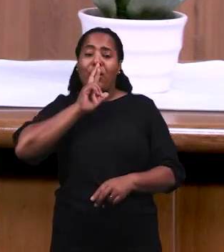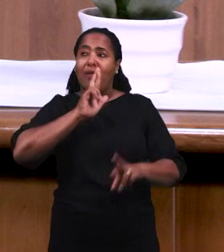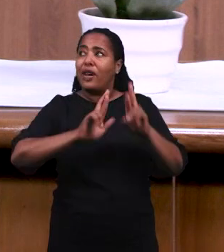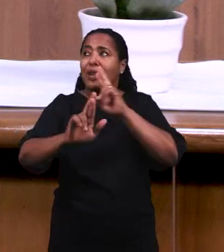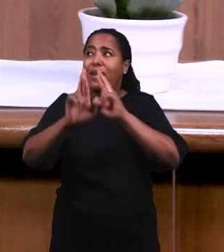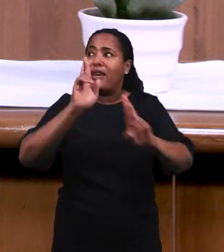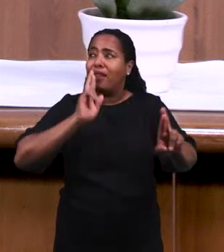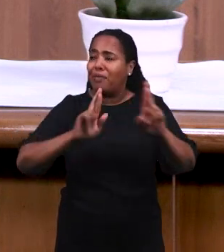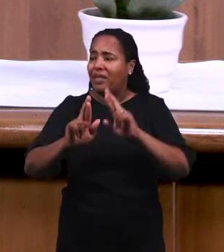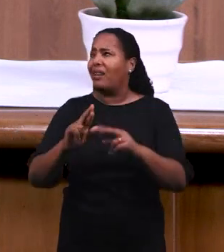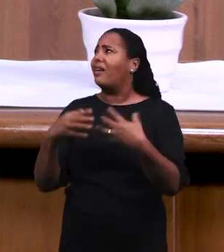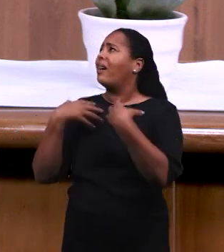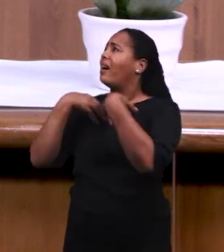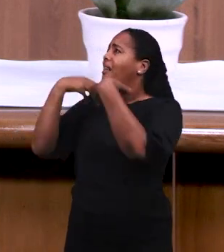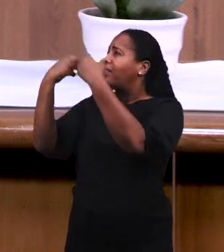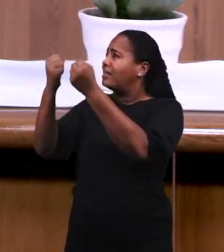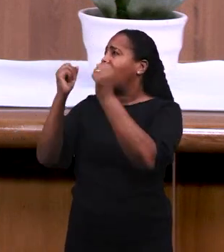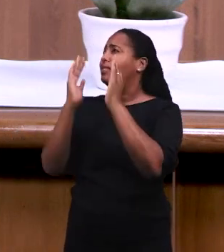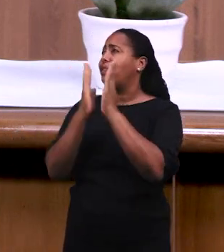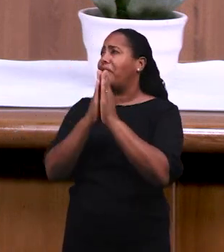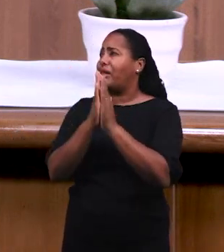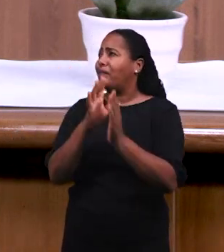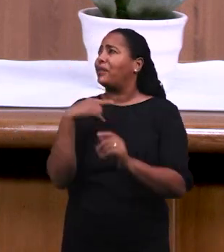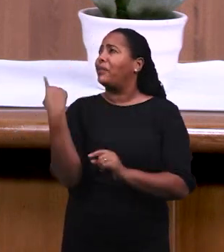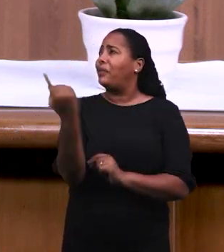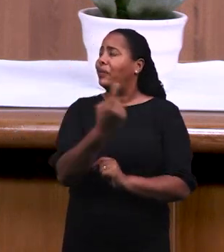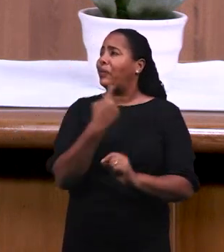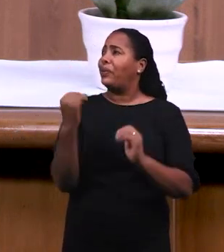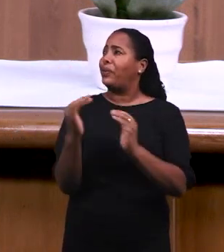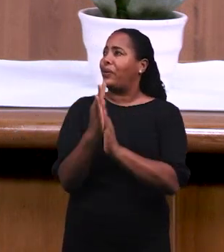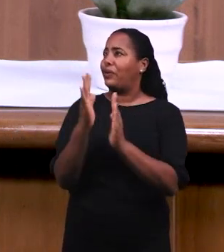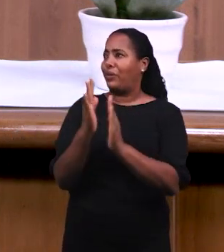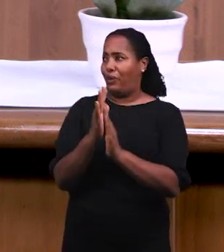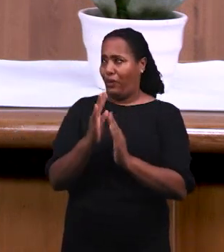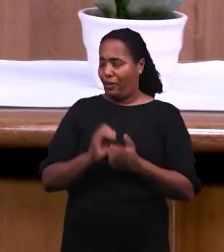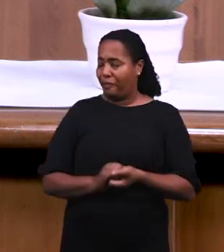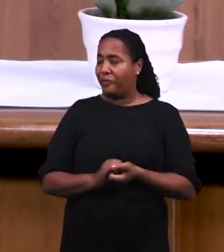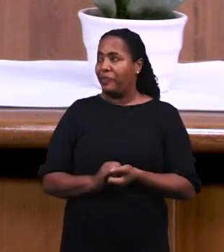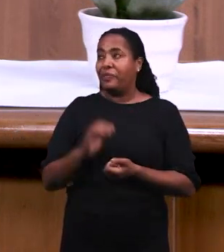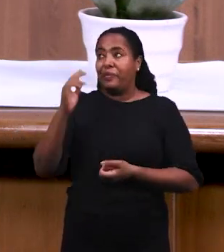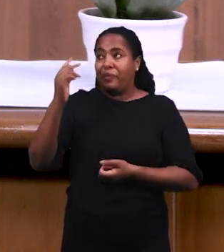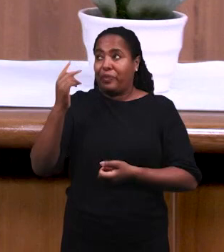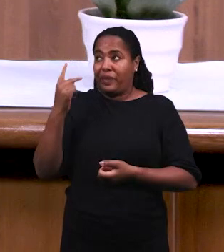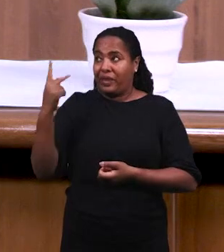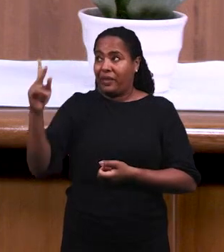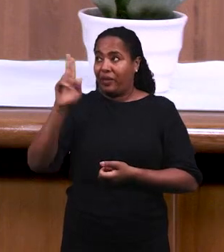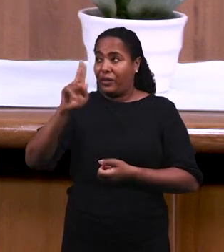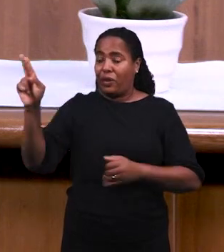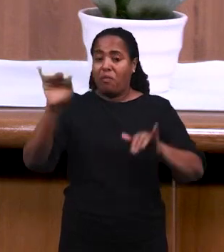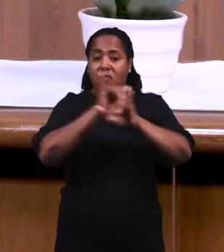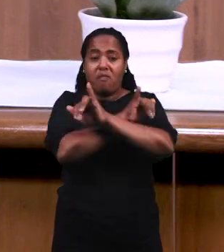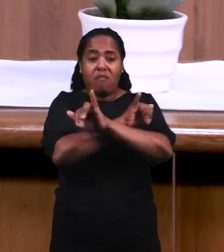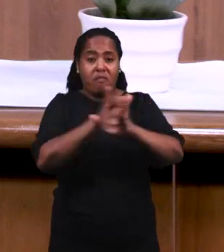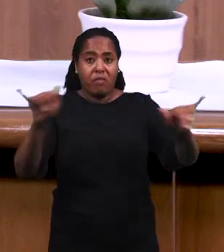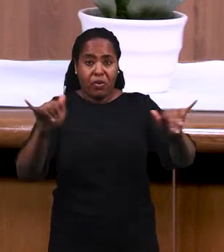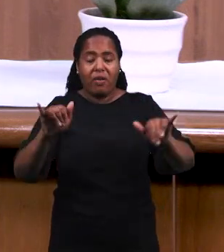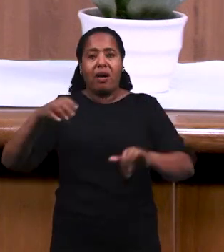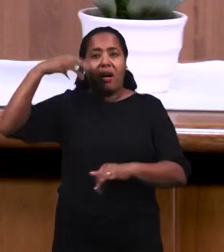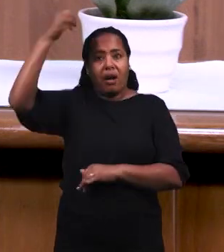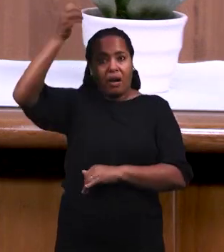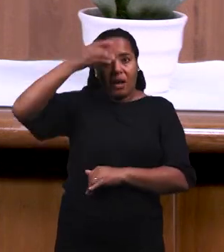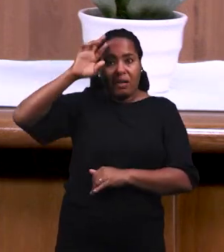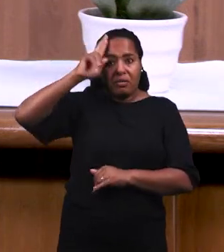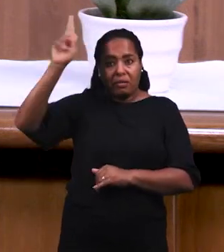нашу молитву. Прими молитву нашу, нашу хвалу, и во имя Твое мы исповедуем, что благодать